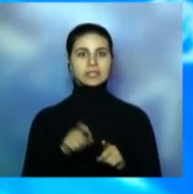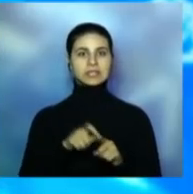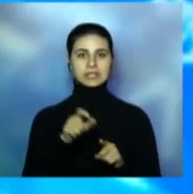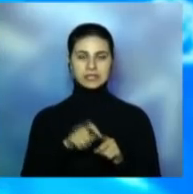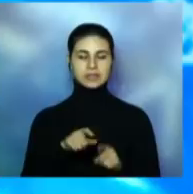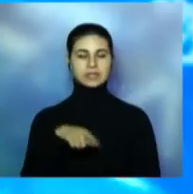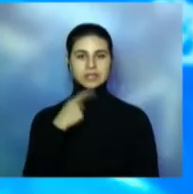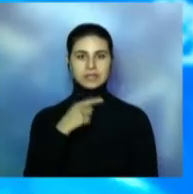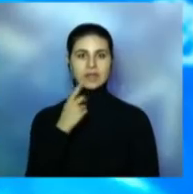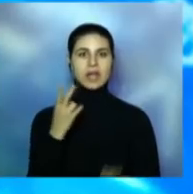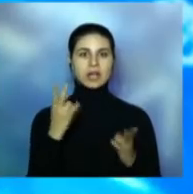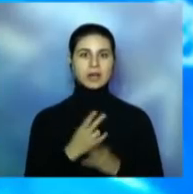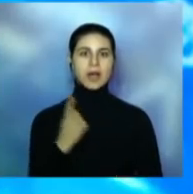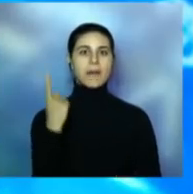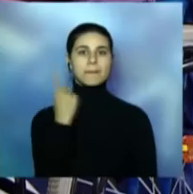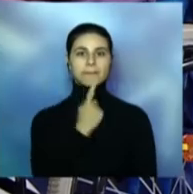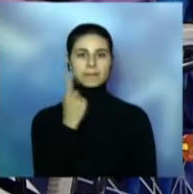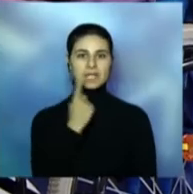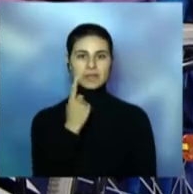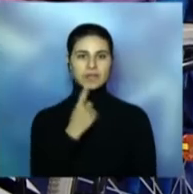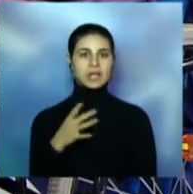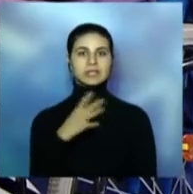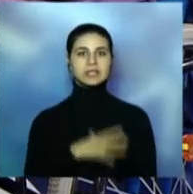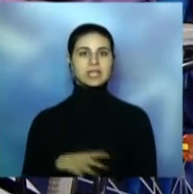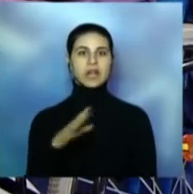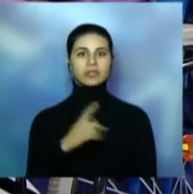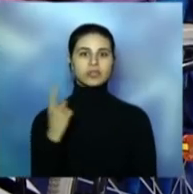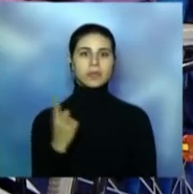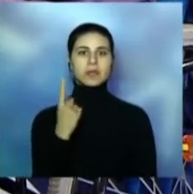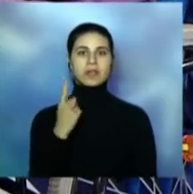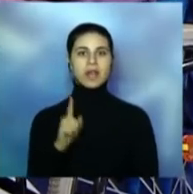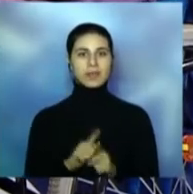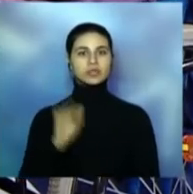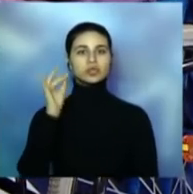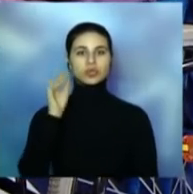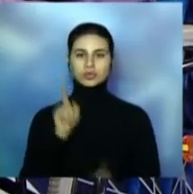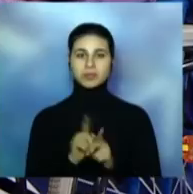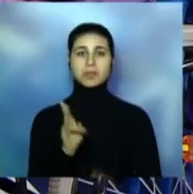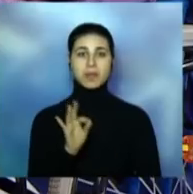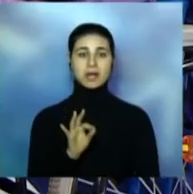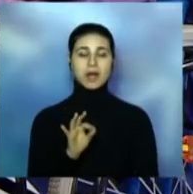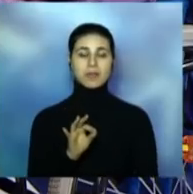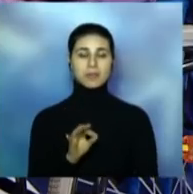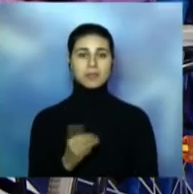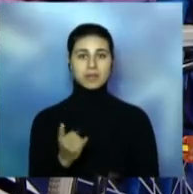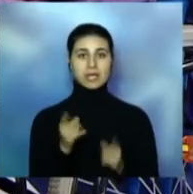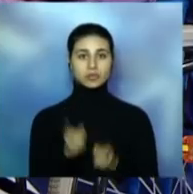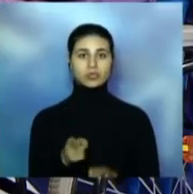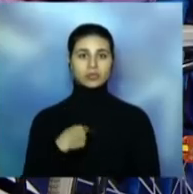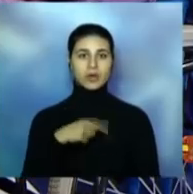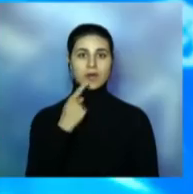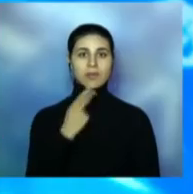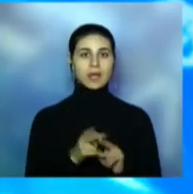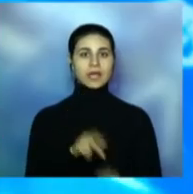ფრაზების გამოყენება პირველად, საქართველოში პირველად ისტორიაში და ასე შემდეგ, მაგრამ რეალობა